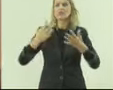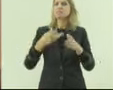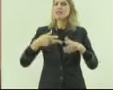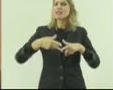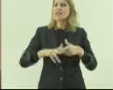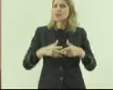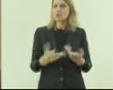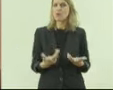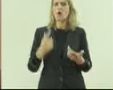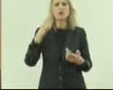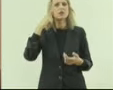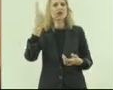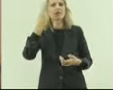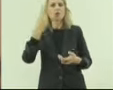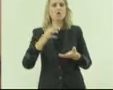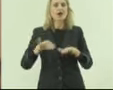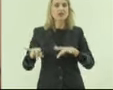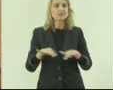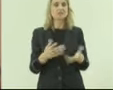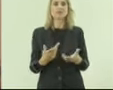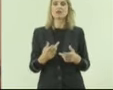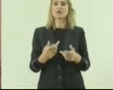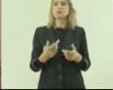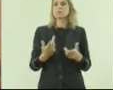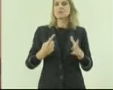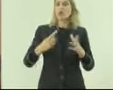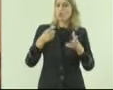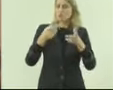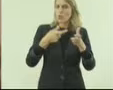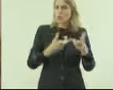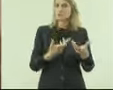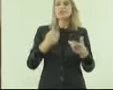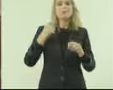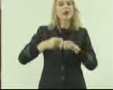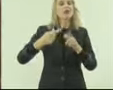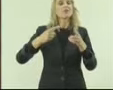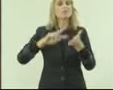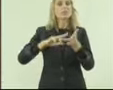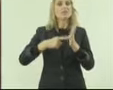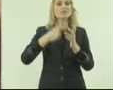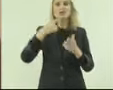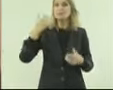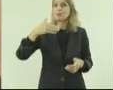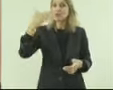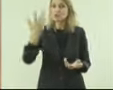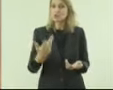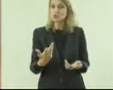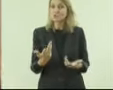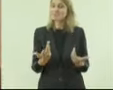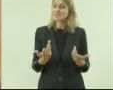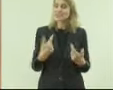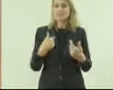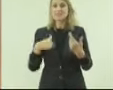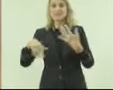на инновации и да прави политика, която е насочена към бъдещето. Тоест ние сме в един труден разговор, в който пластовите са